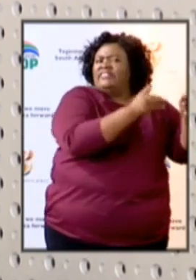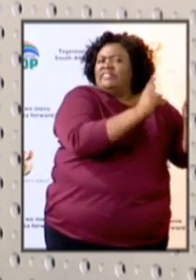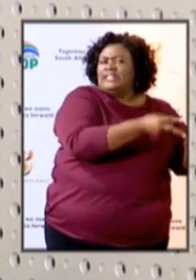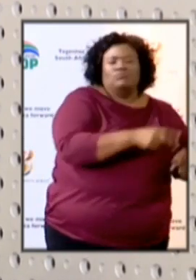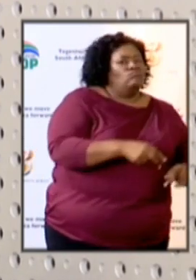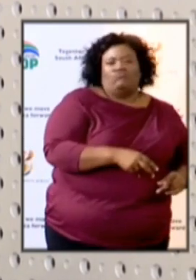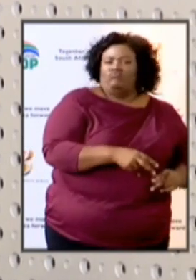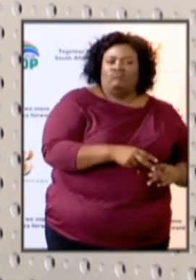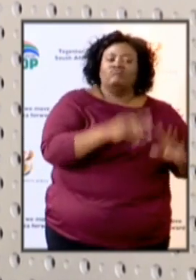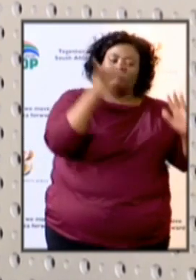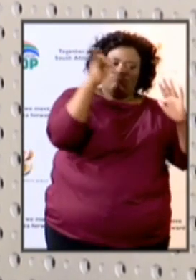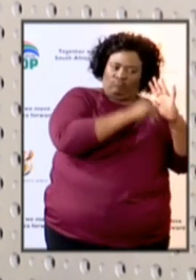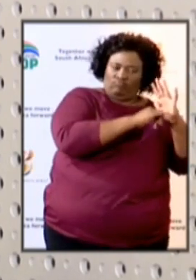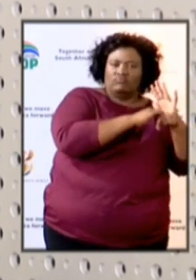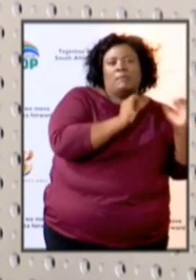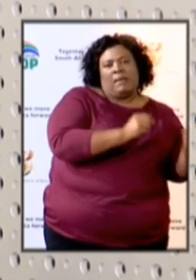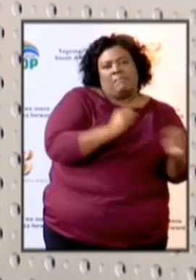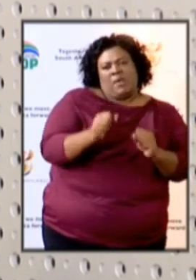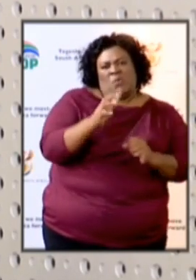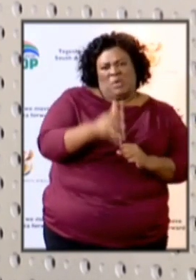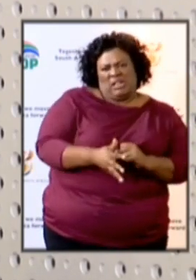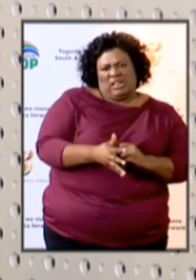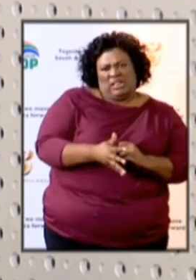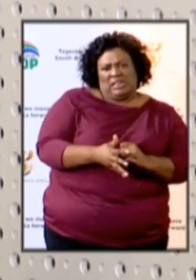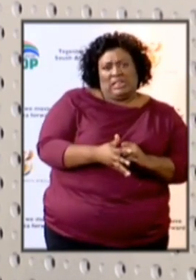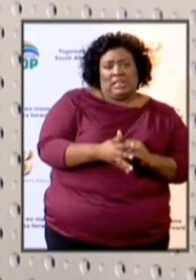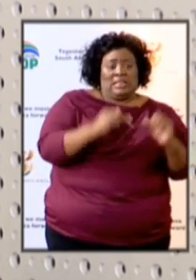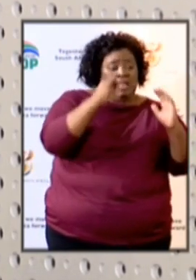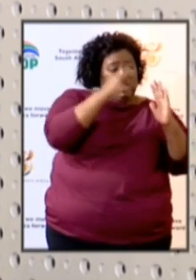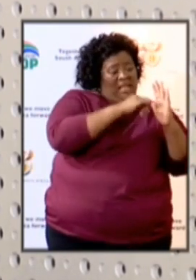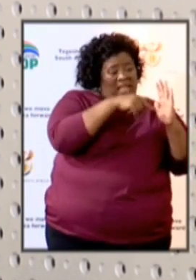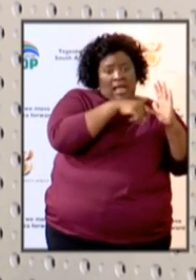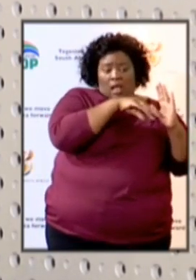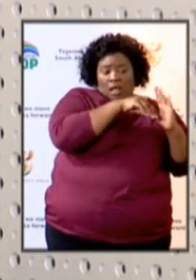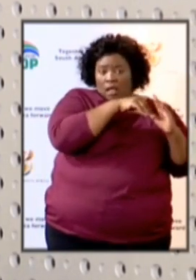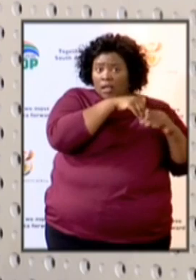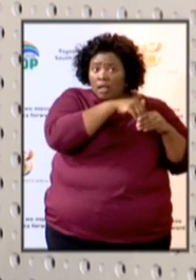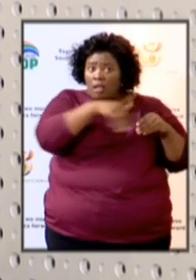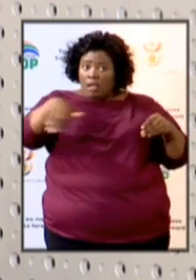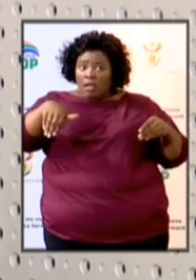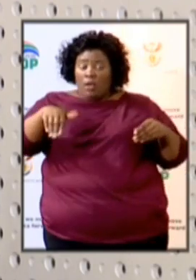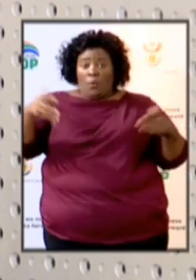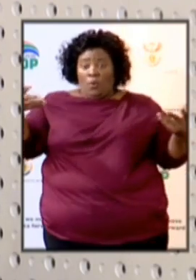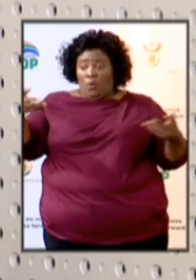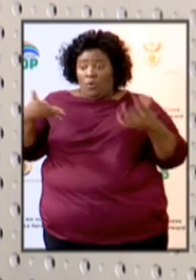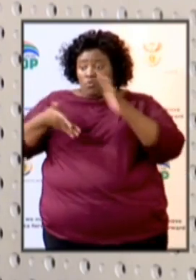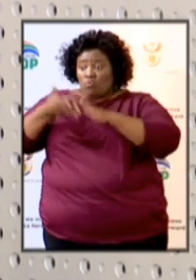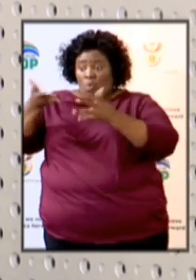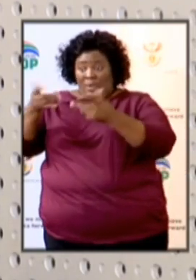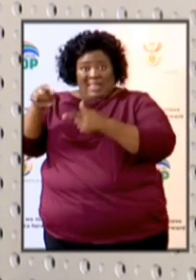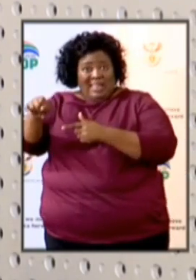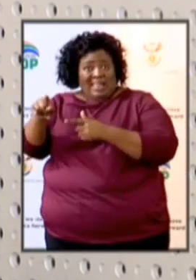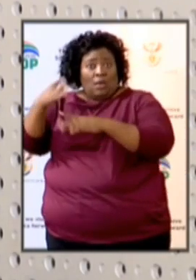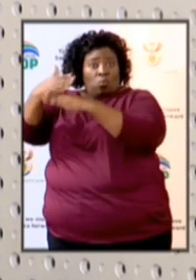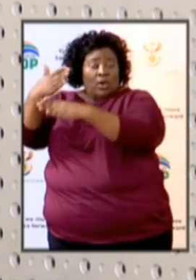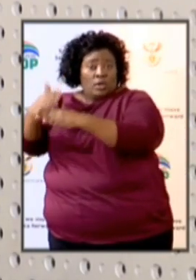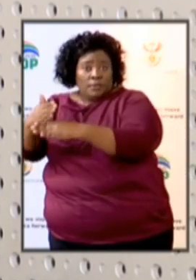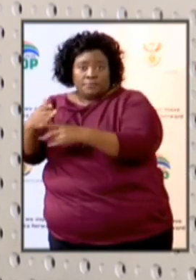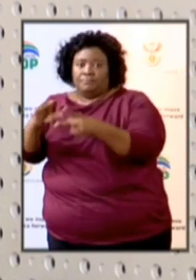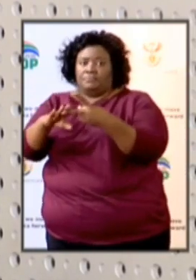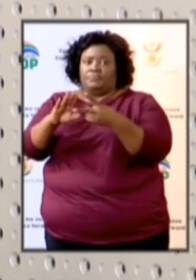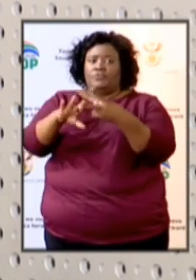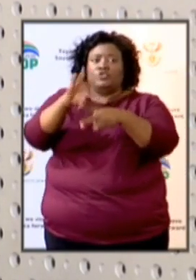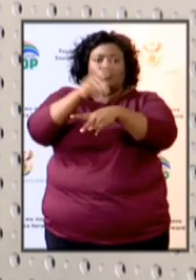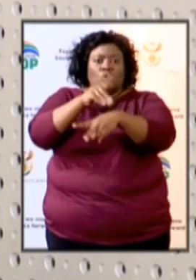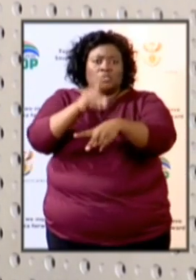sisazohlala ekhaya. Uphuma ekhaya ngoba uyaphi? Uya emsebenzini. Uphuma ekhaya ngoba uya kadokotela